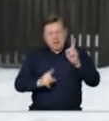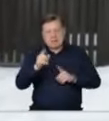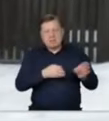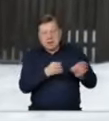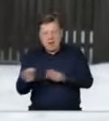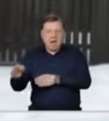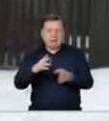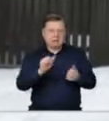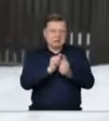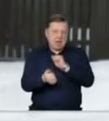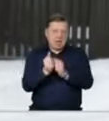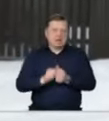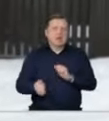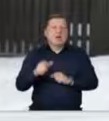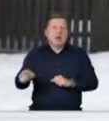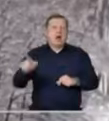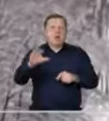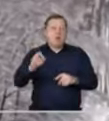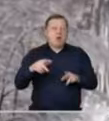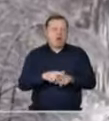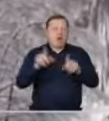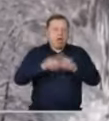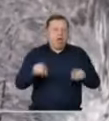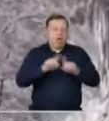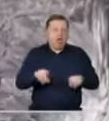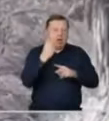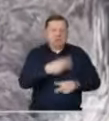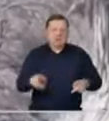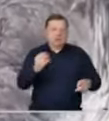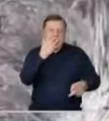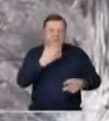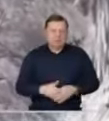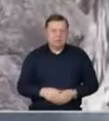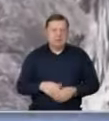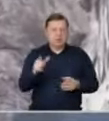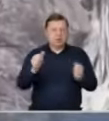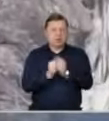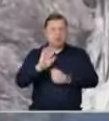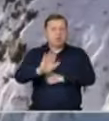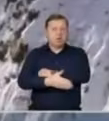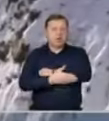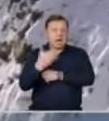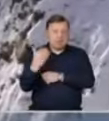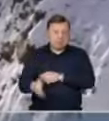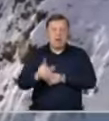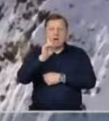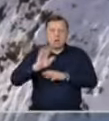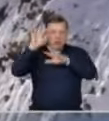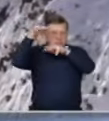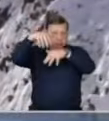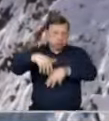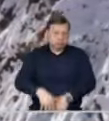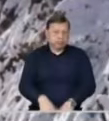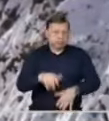pociecha nie lubi zwiedzania na jedno kopytko. A to już zimowe atrakcje Podkarpacia, czyli lodospady w Rudawce Rymanowskiej w